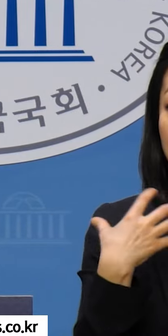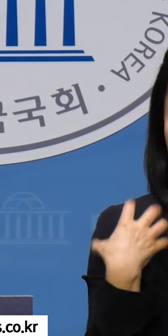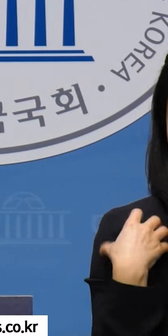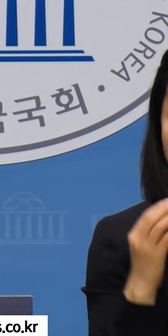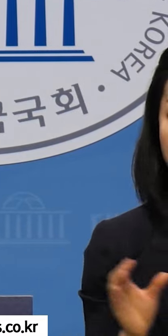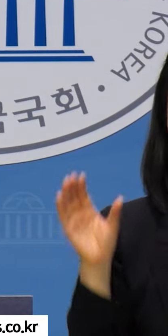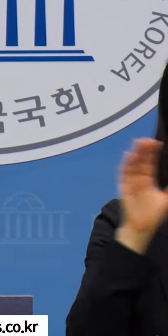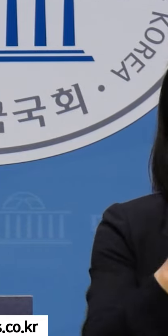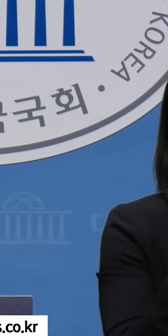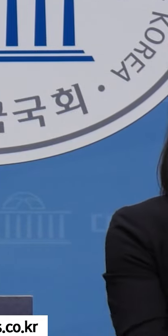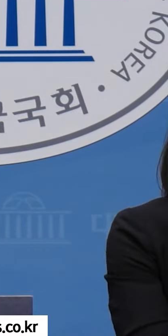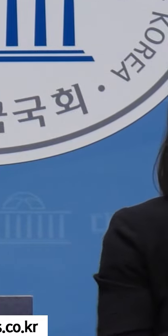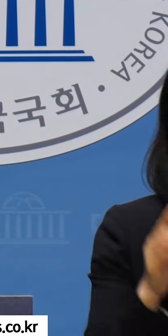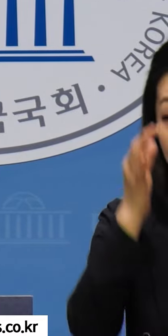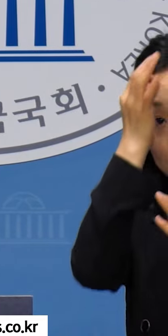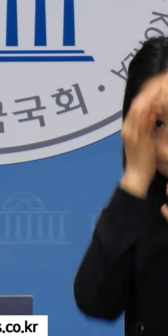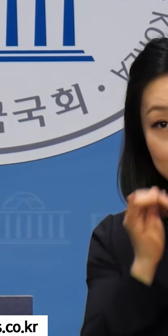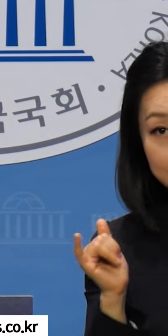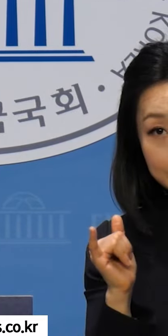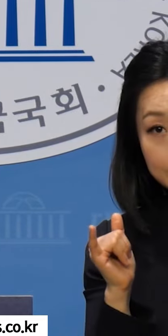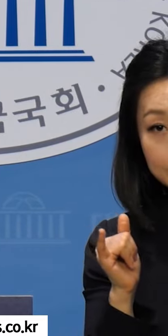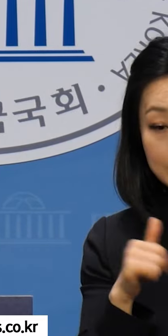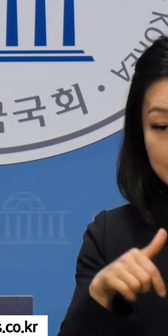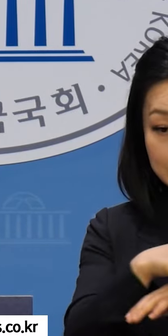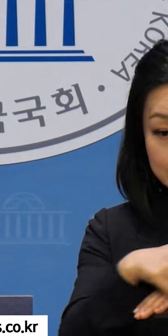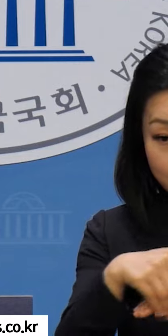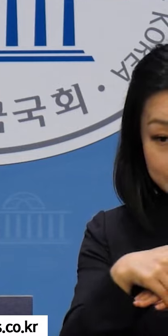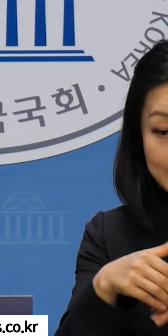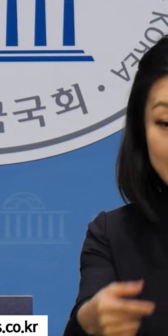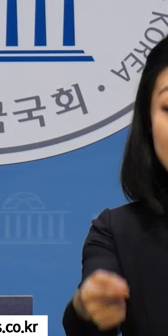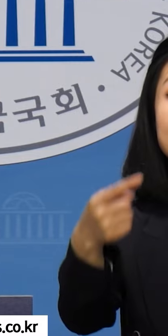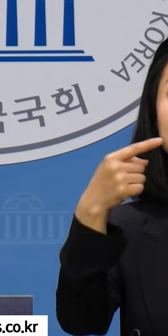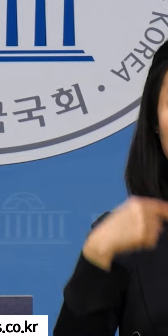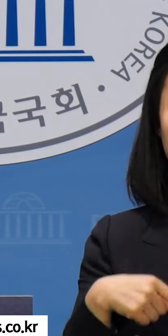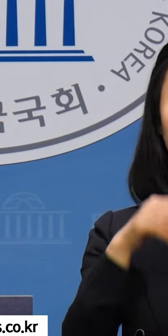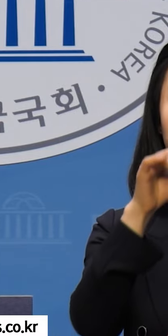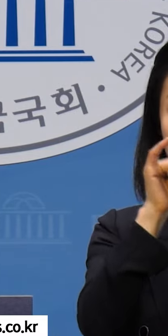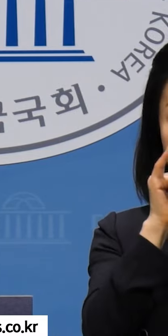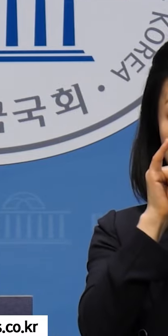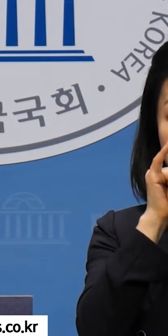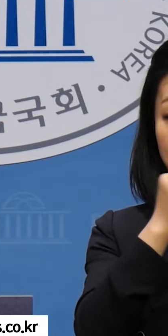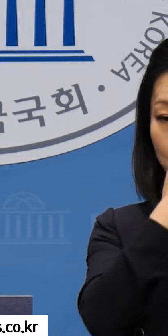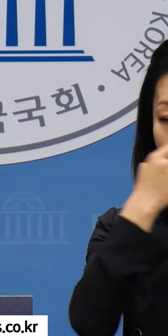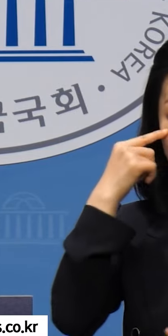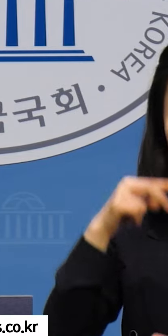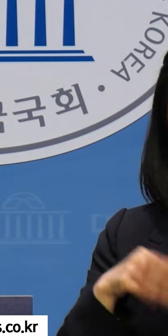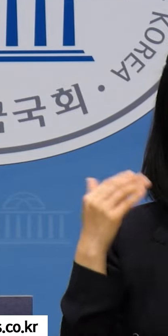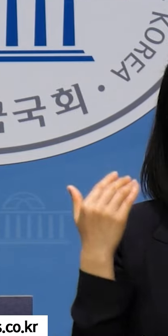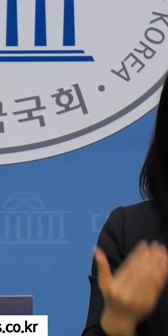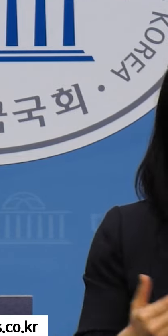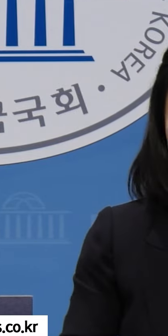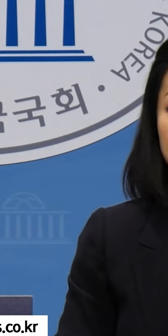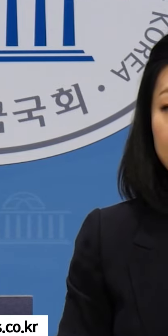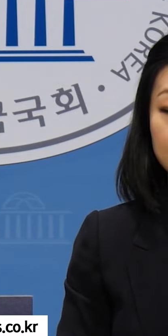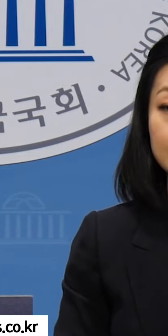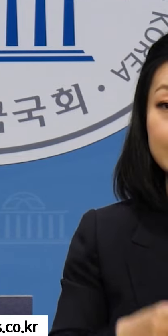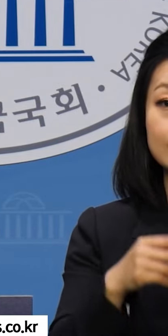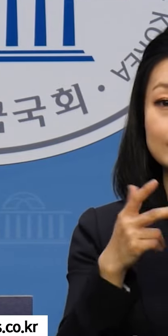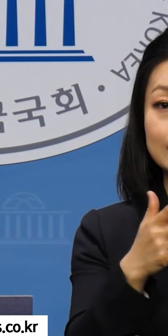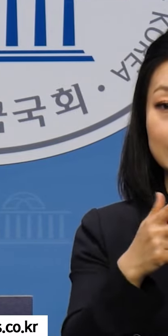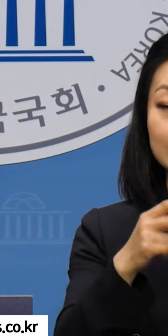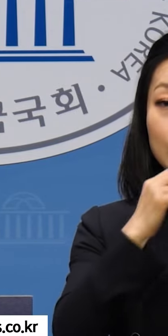강화하고 과학 기술인들이 정책 결정에 주도적으로 참여할 수 있도록 보장하겠습니다 제 7